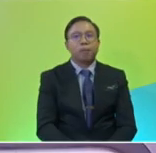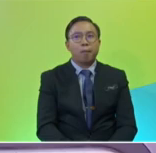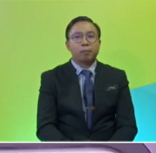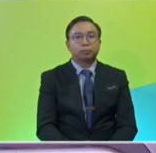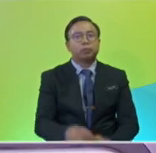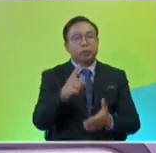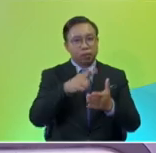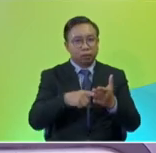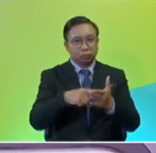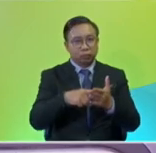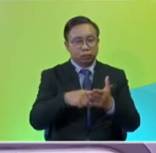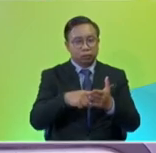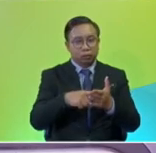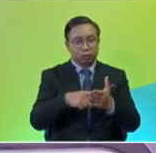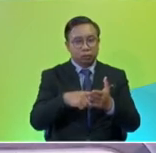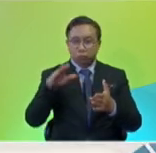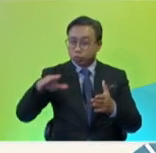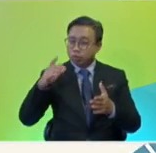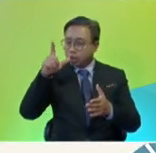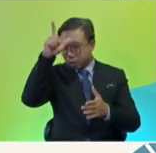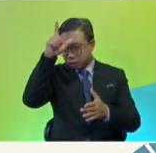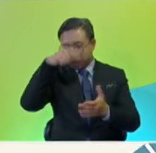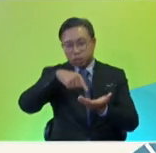Apakah budak lelaki ini sedang buat?